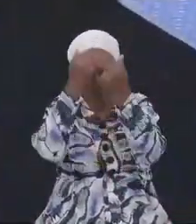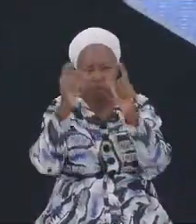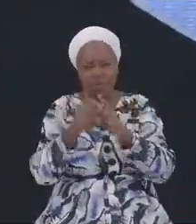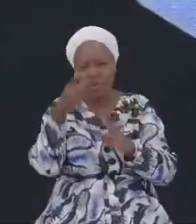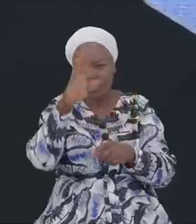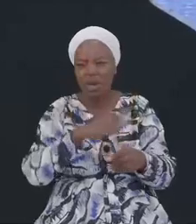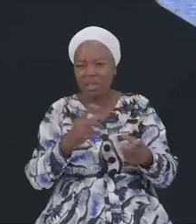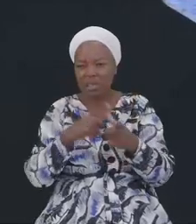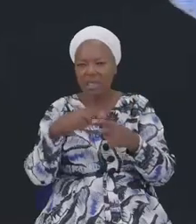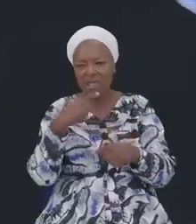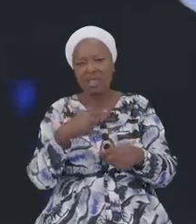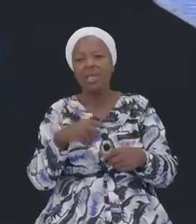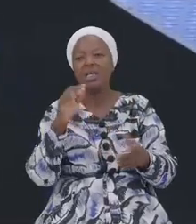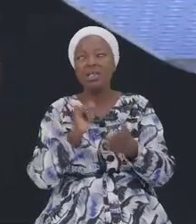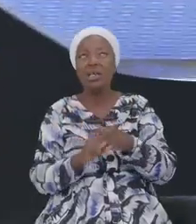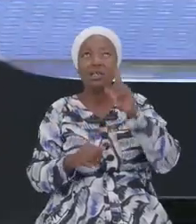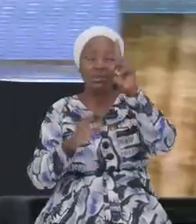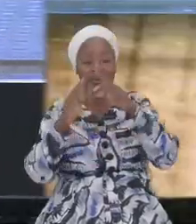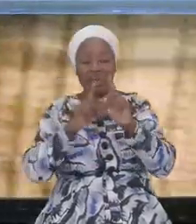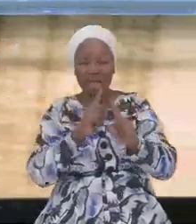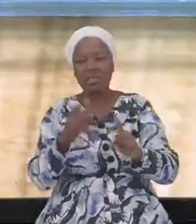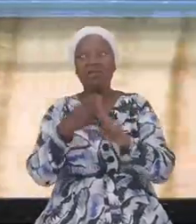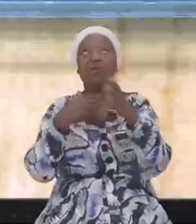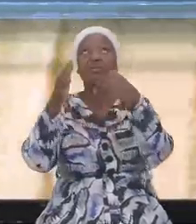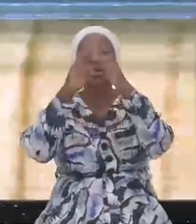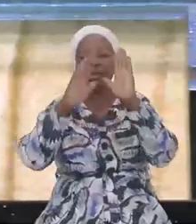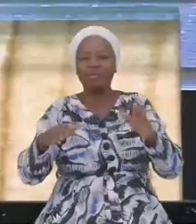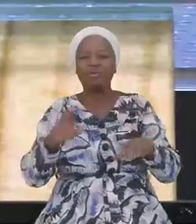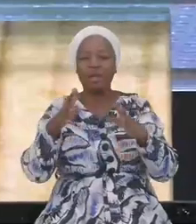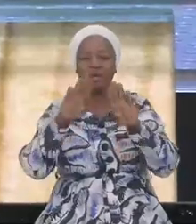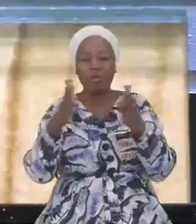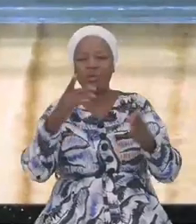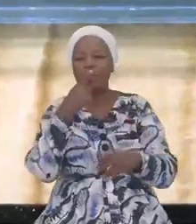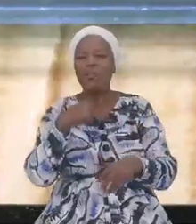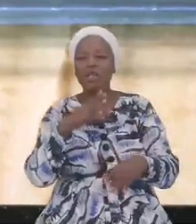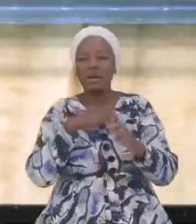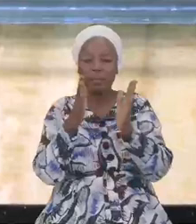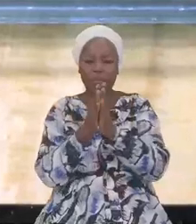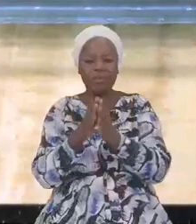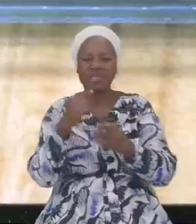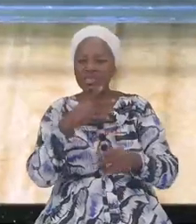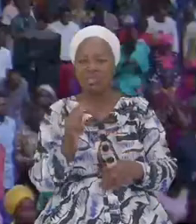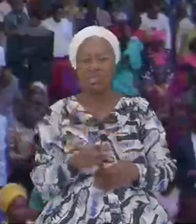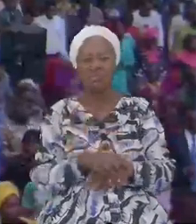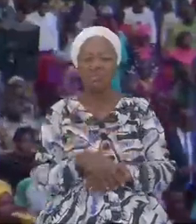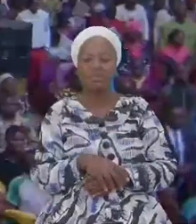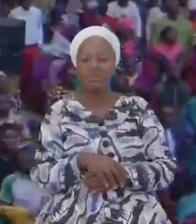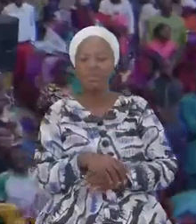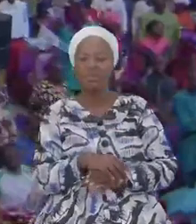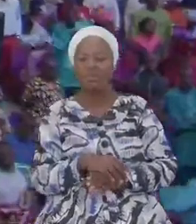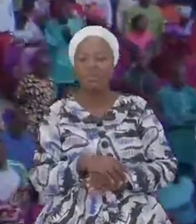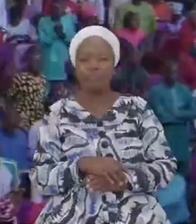il dit, il va exaucer des cieux. Ouvrez la bouche et parlez au Seigneur dans la prière.